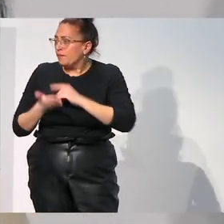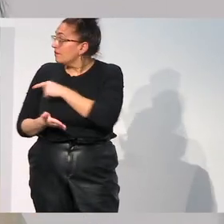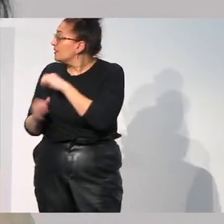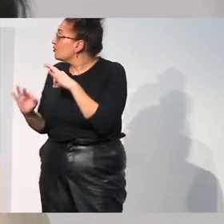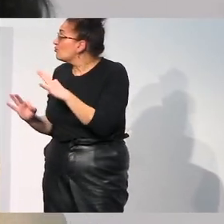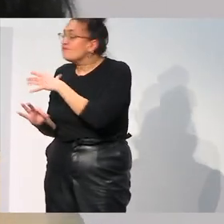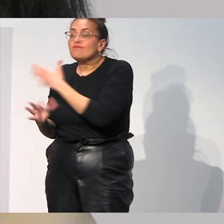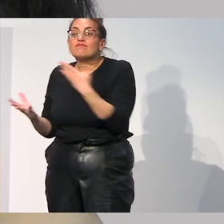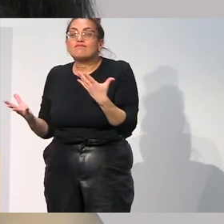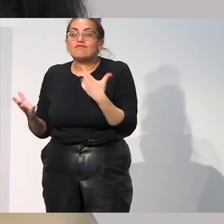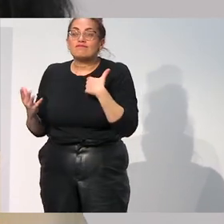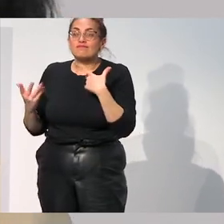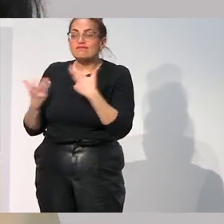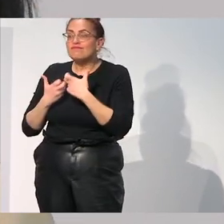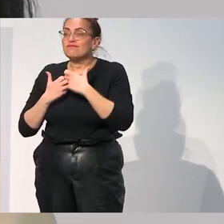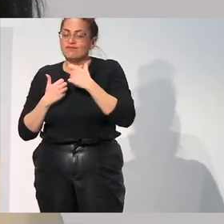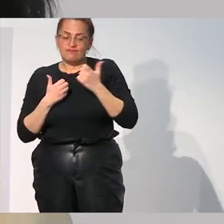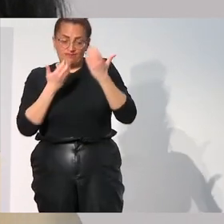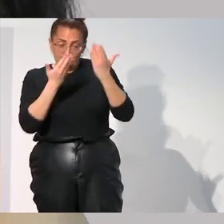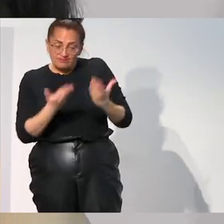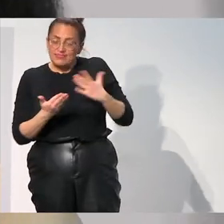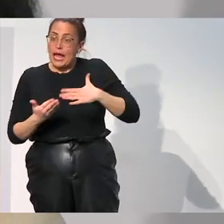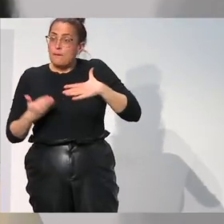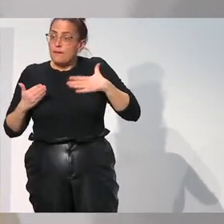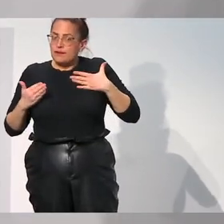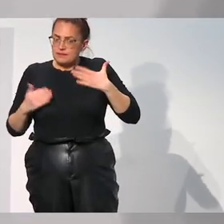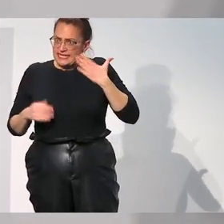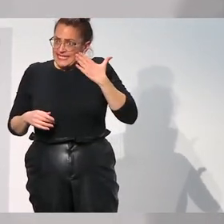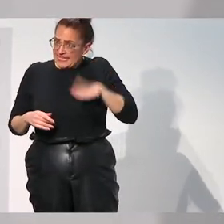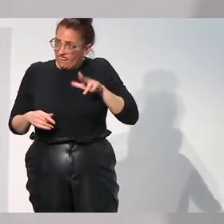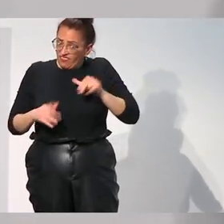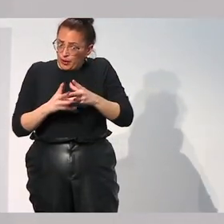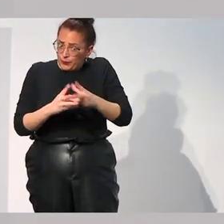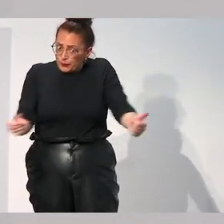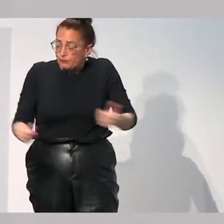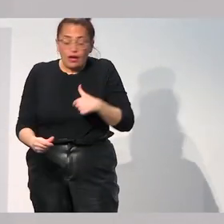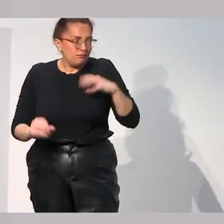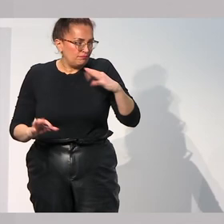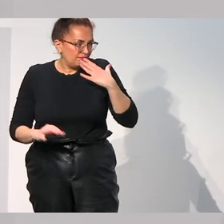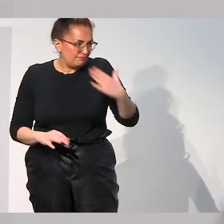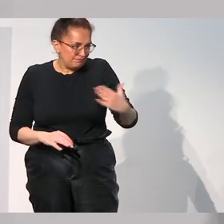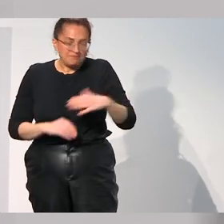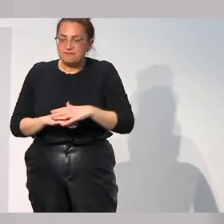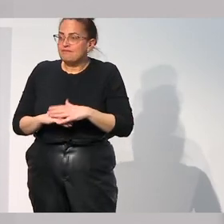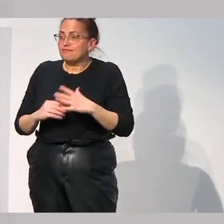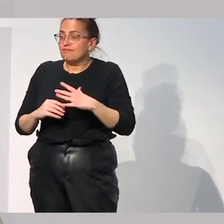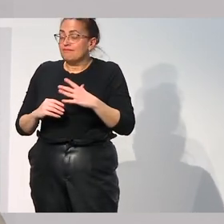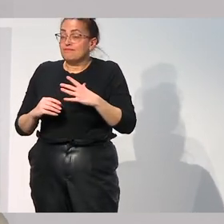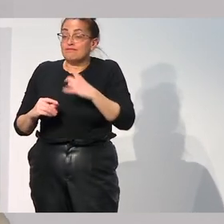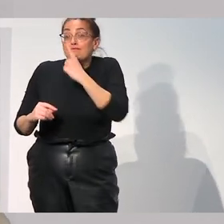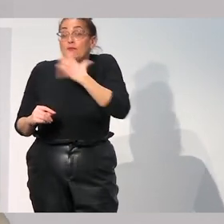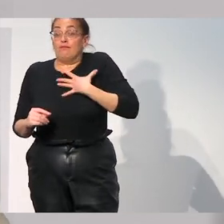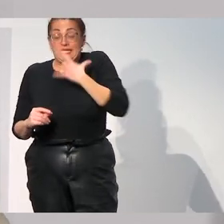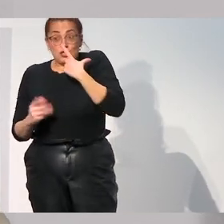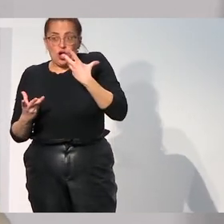de comment aimer un être dont on sait que l'espèce va disparaître. Est-ce qu'il y a de vertigineux... Voilà, c'est ça, merci. Ce qu'il y a de vertigineux, enfin, je pense,